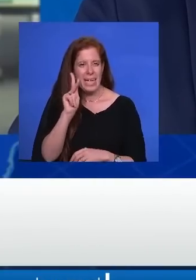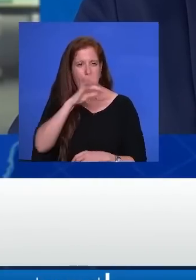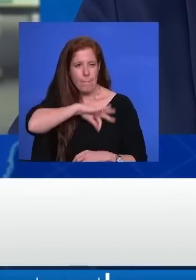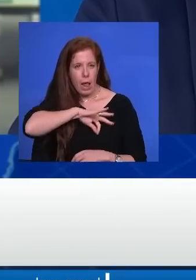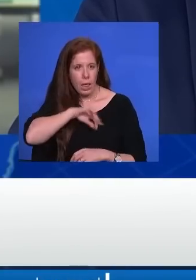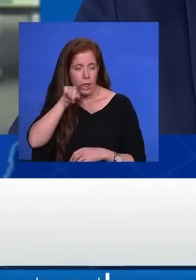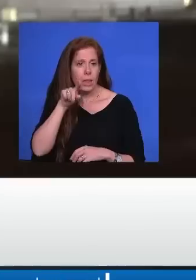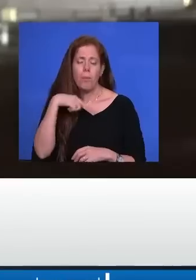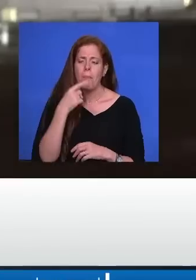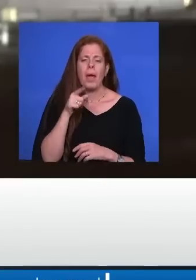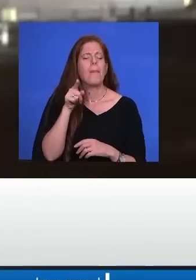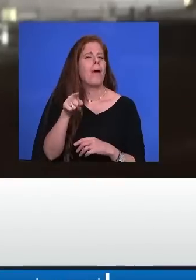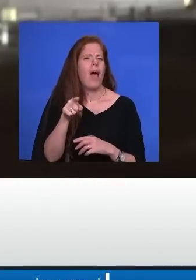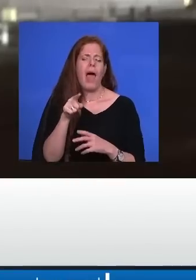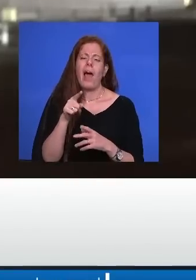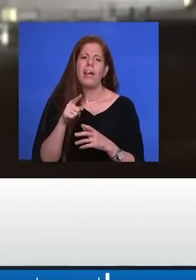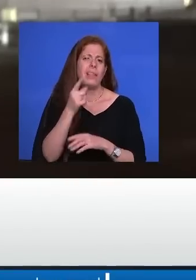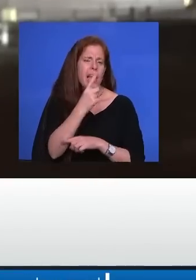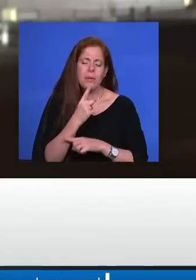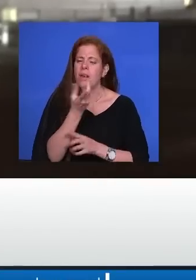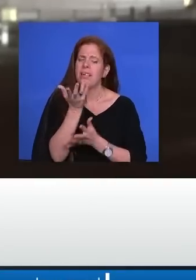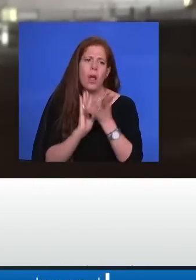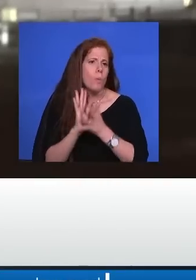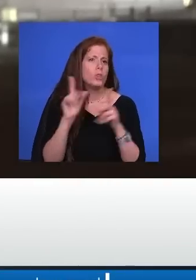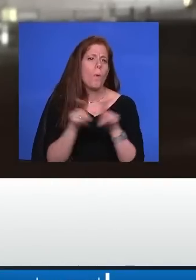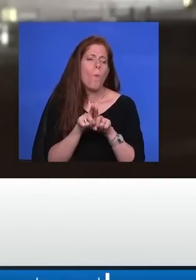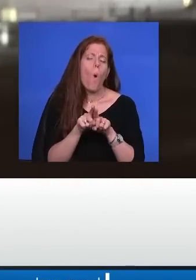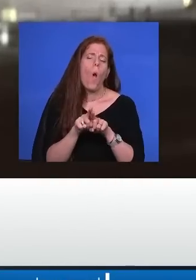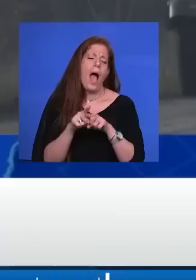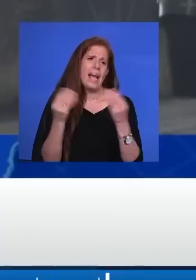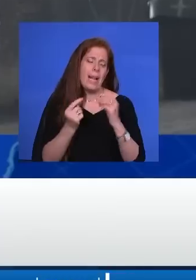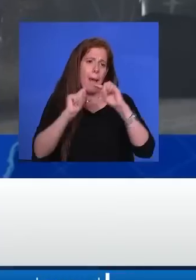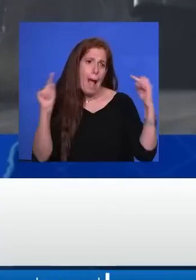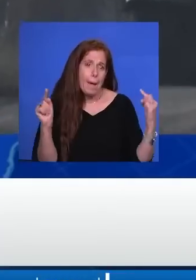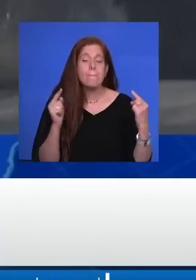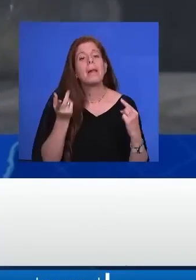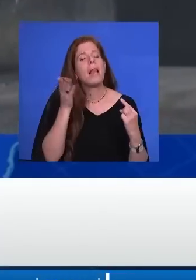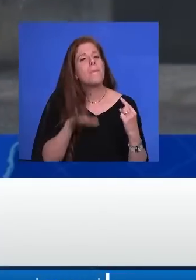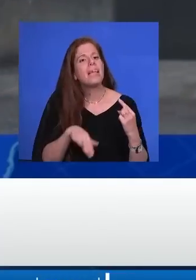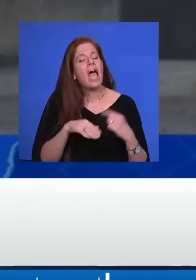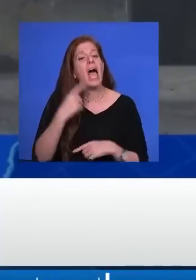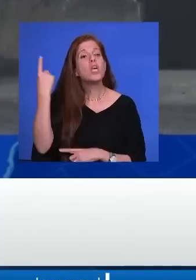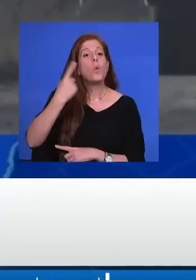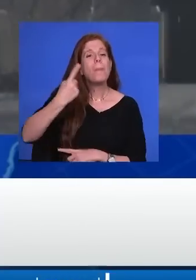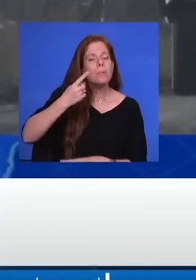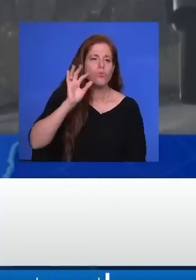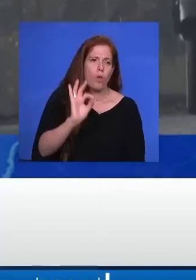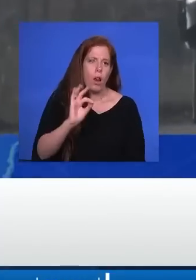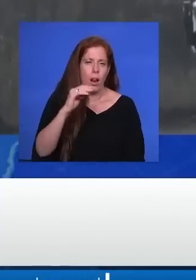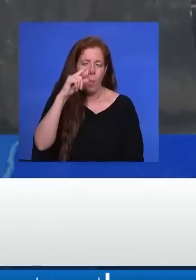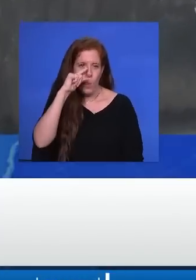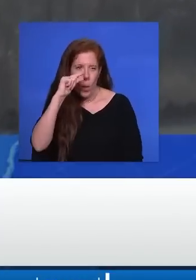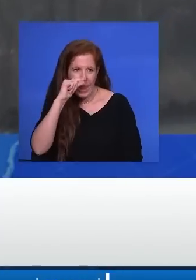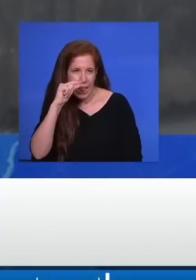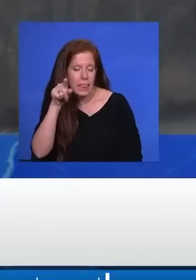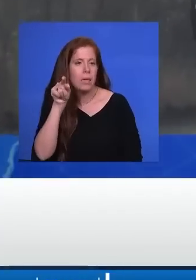יברו, הטנקים האלה יעלו באש כמו כל הכלים האוקראינים האחרים, לבין איומי השופרות של פוטין